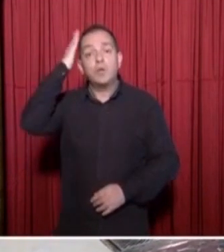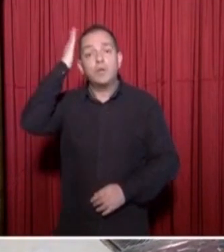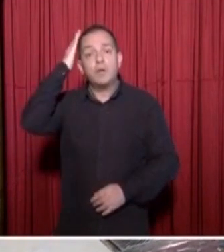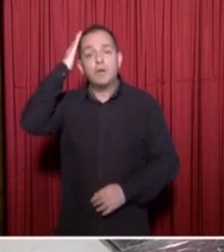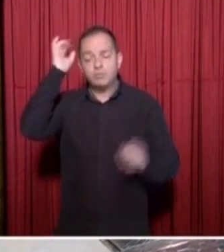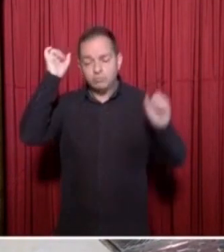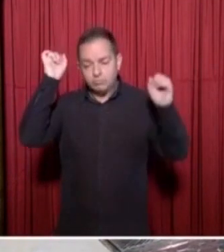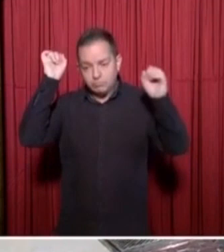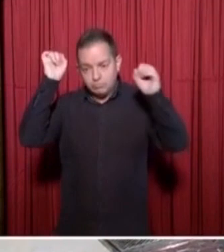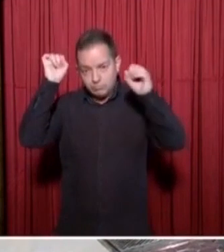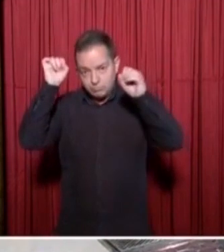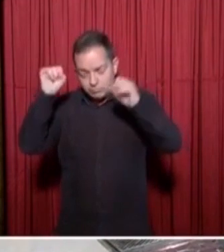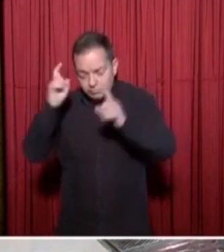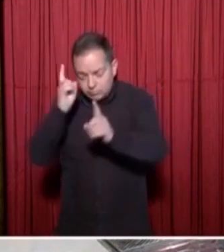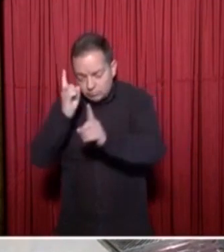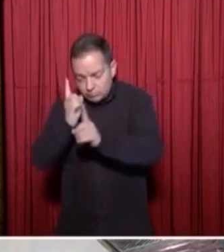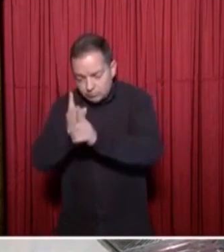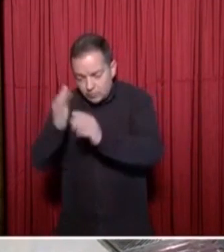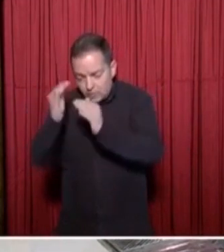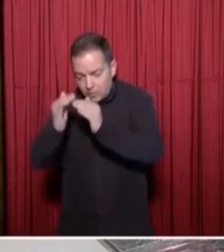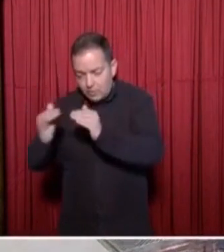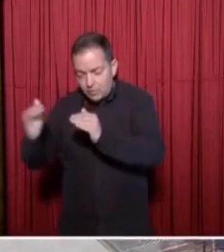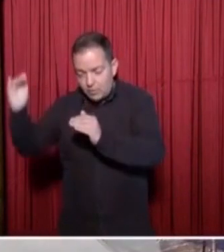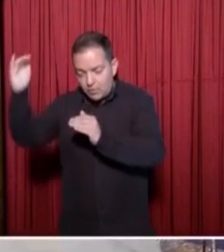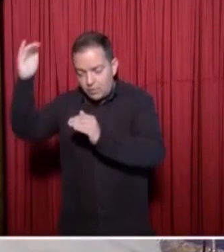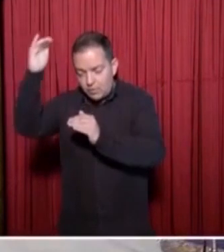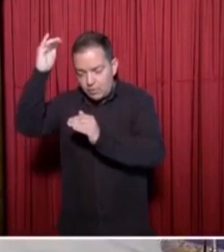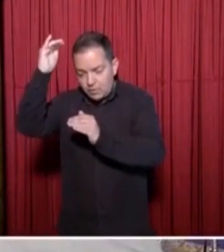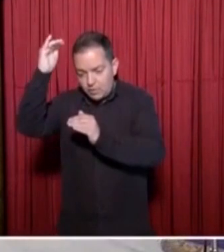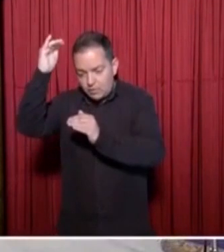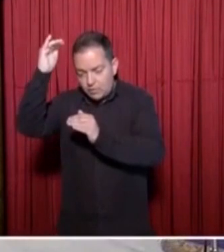σκεφαλάς ημών το Κυρίο